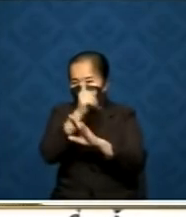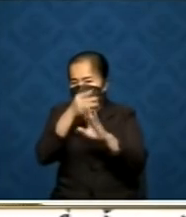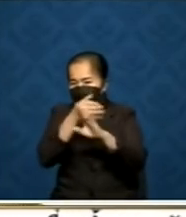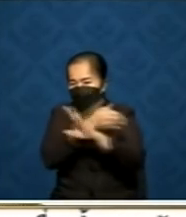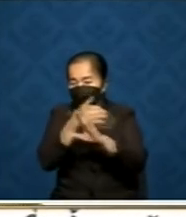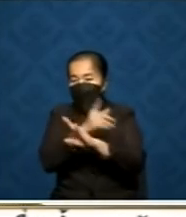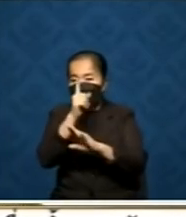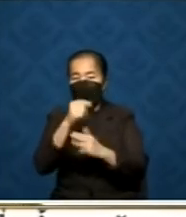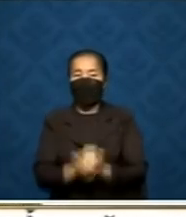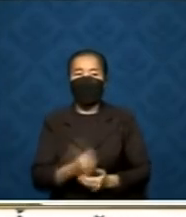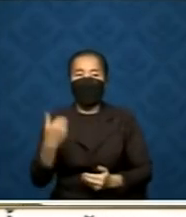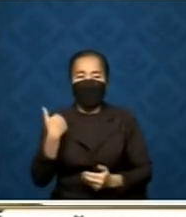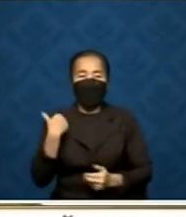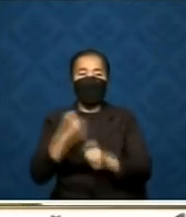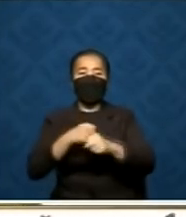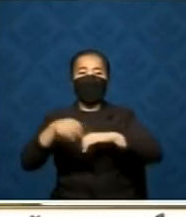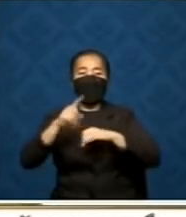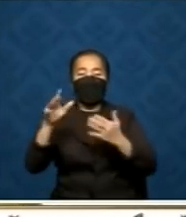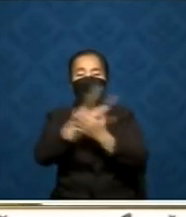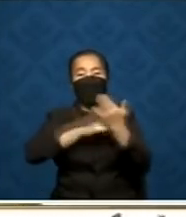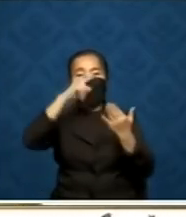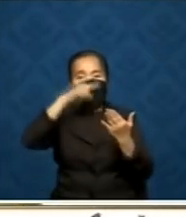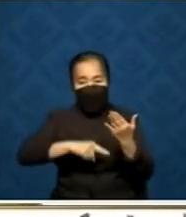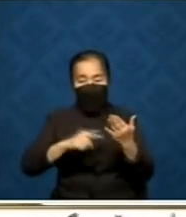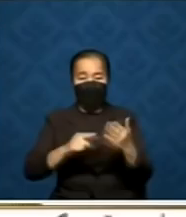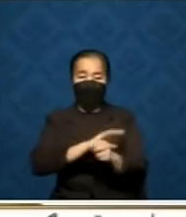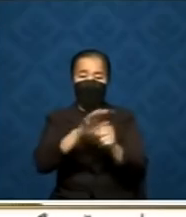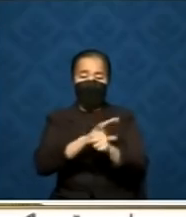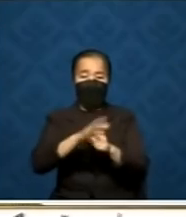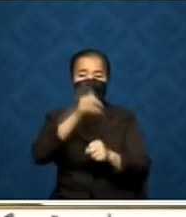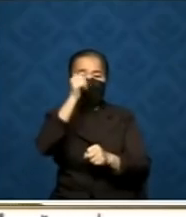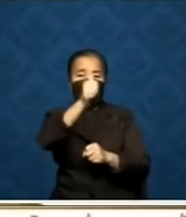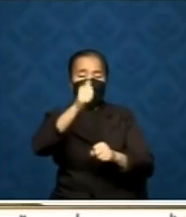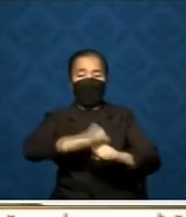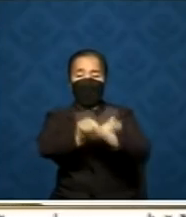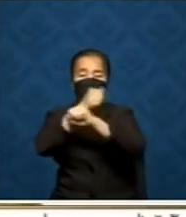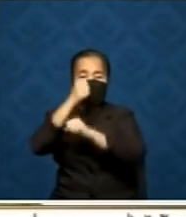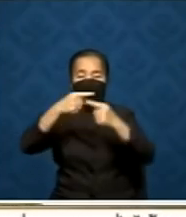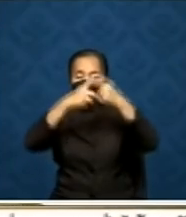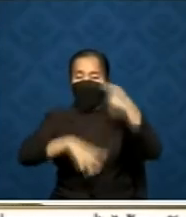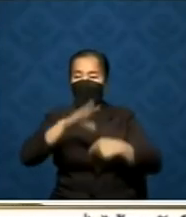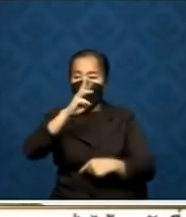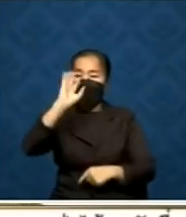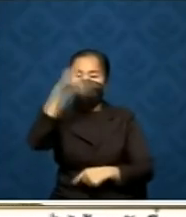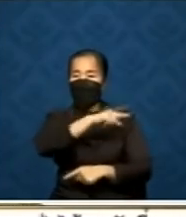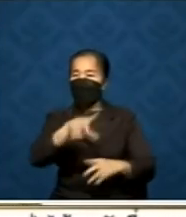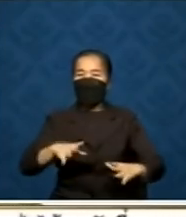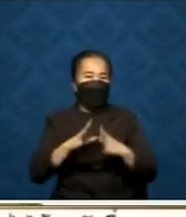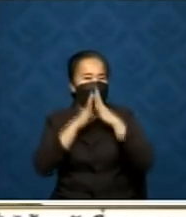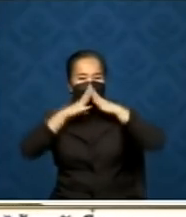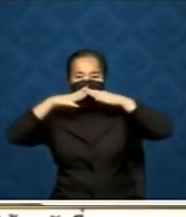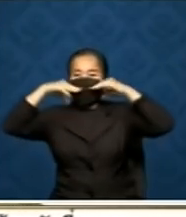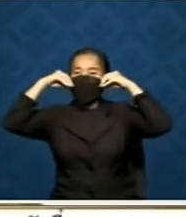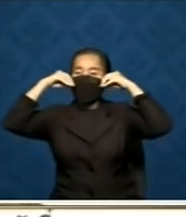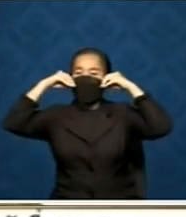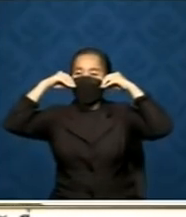หน้าบานเนี่ยเขาจัดว่าประเทศไทยรับมือกับพวกผิดได้อันดับ 6ของโลกยิ้มเลยหนูยิ้มเลยตอนนั้น